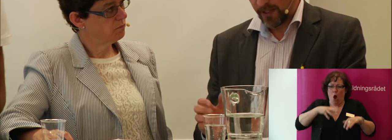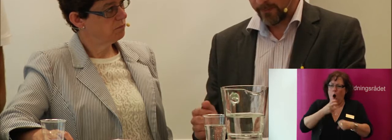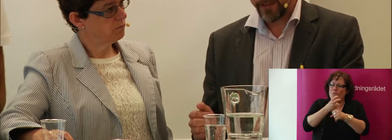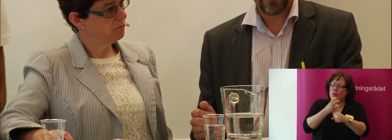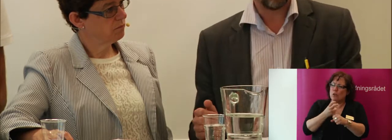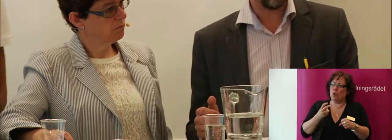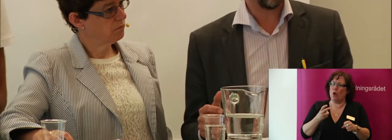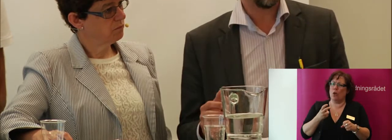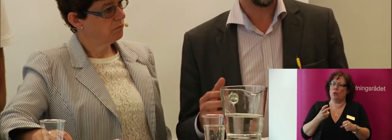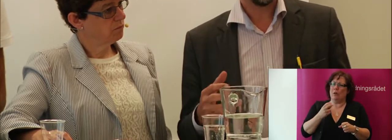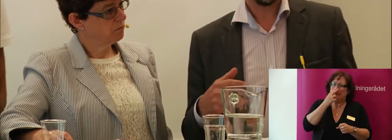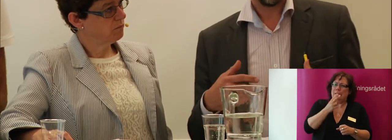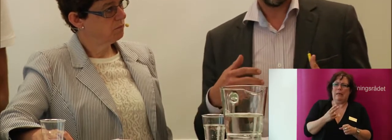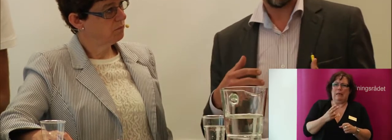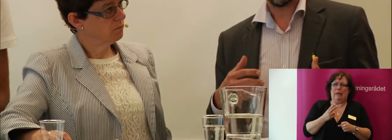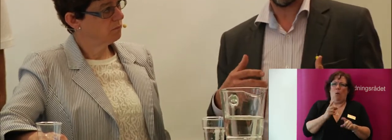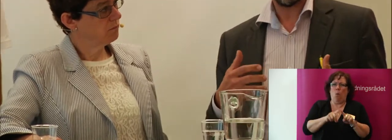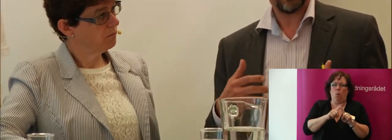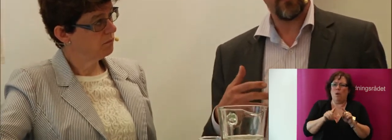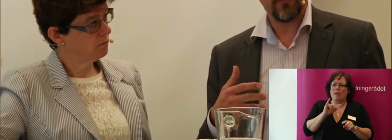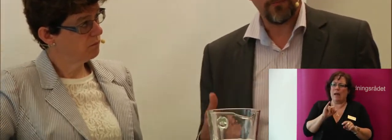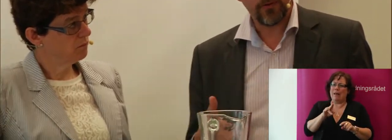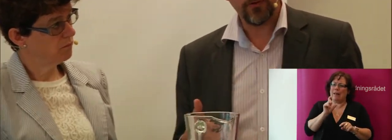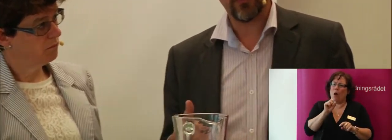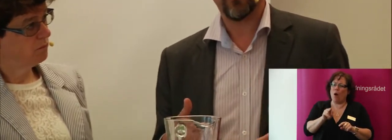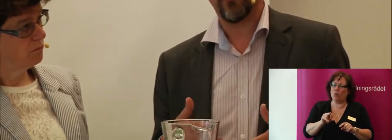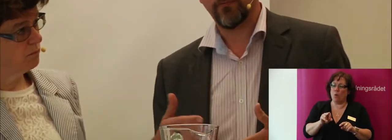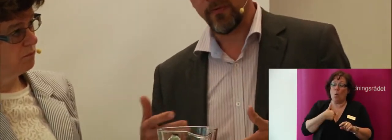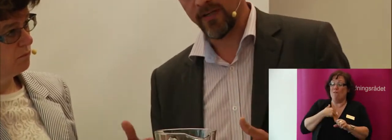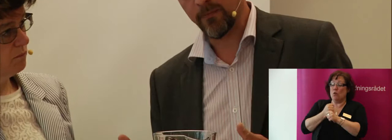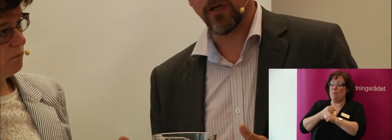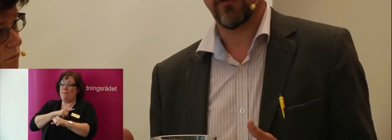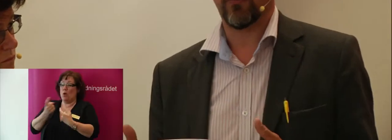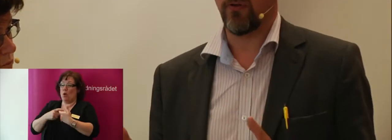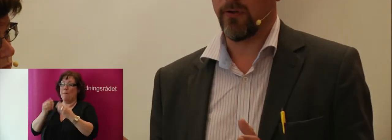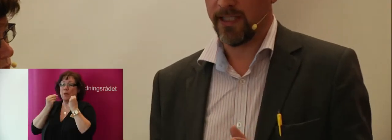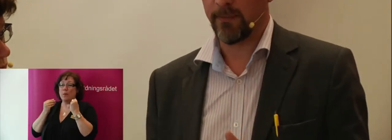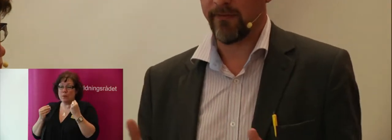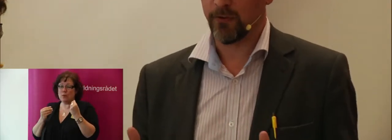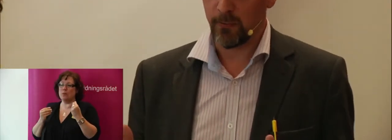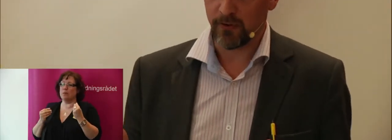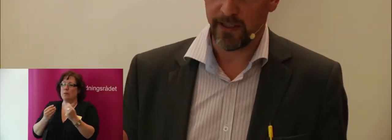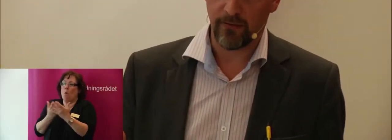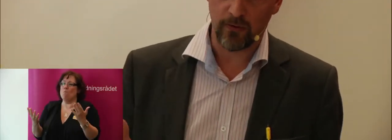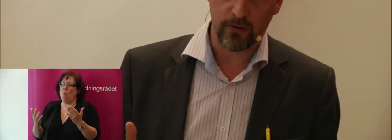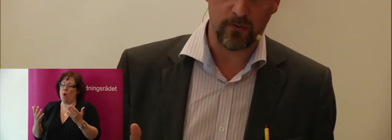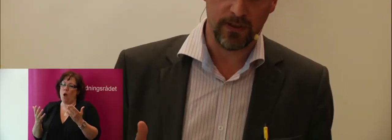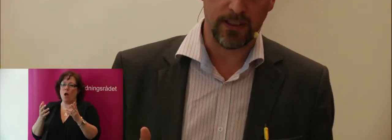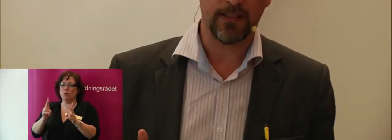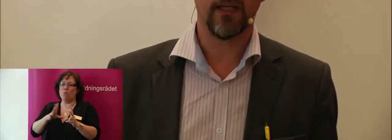få fram indikatorer. Och vi jobbar väldigt mycket med allmän kurs och väldigt många från SMF,